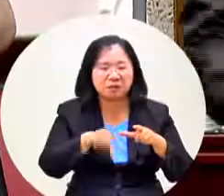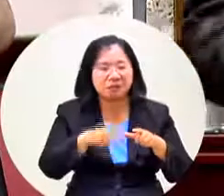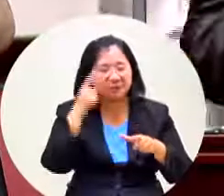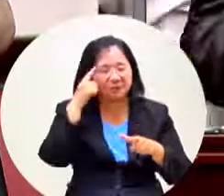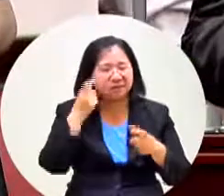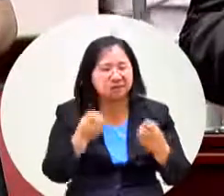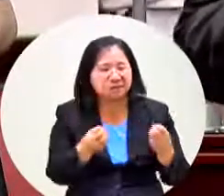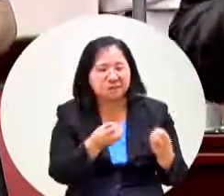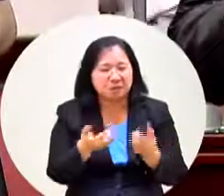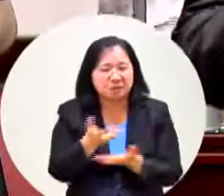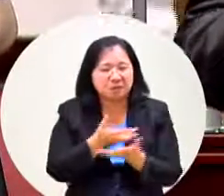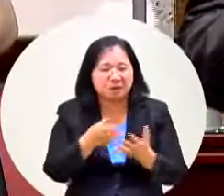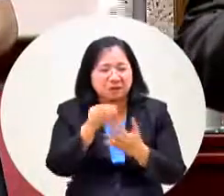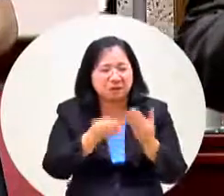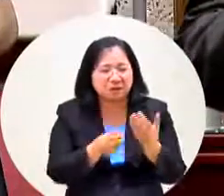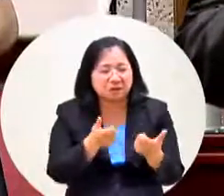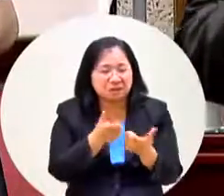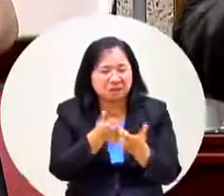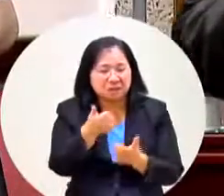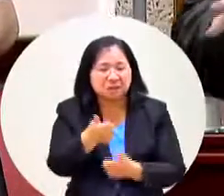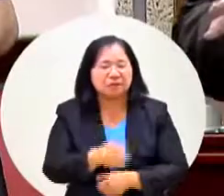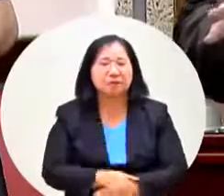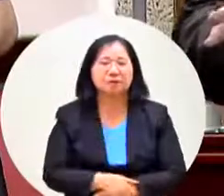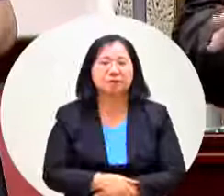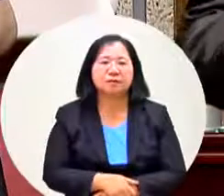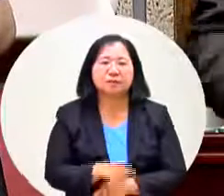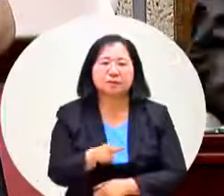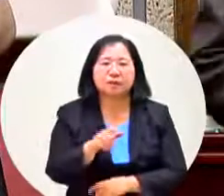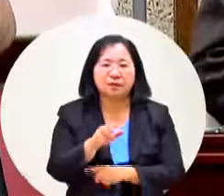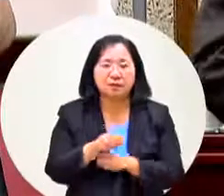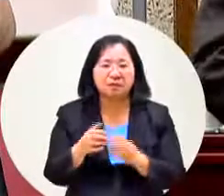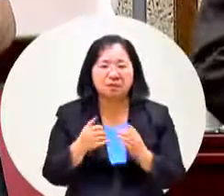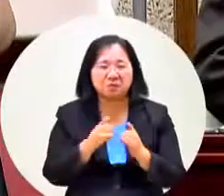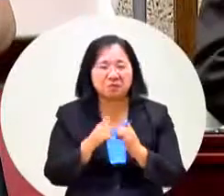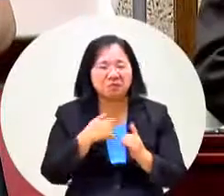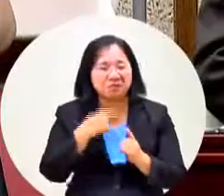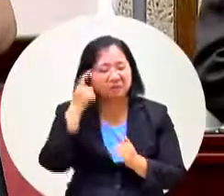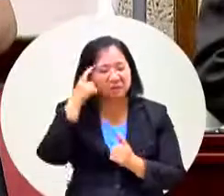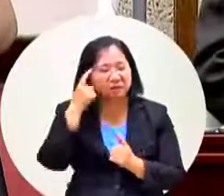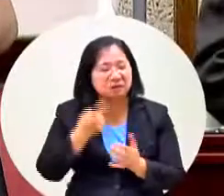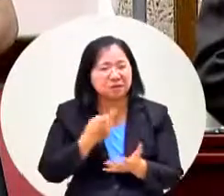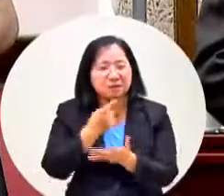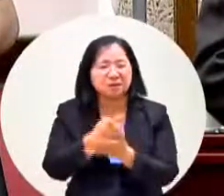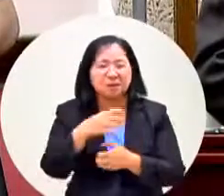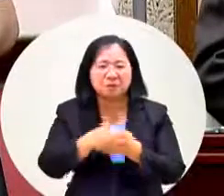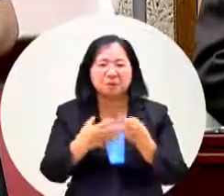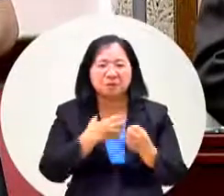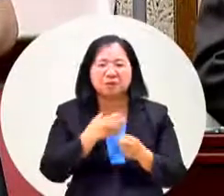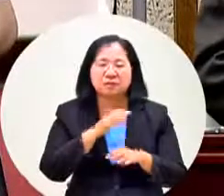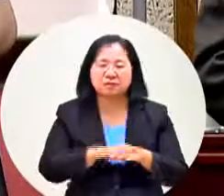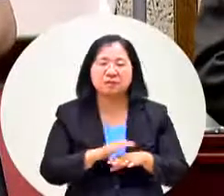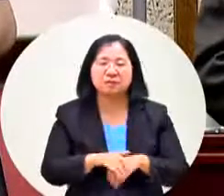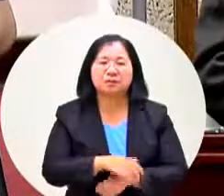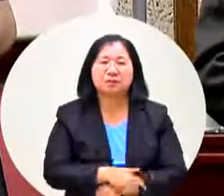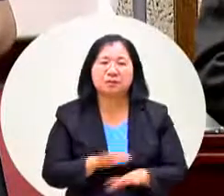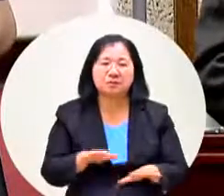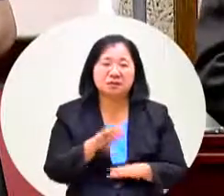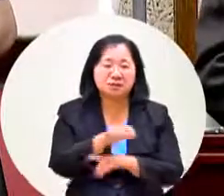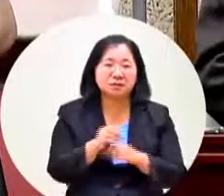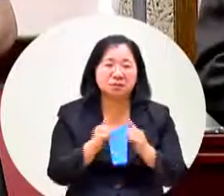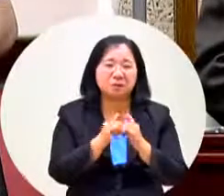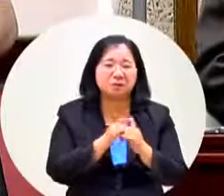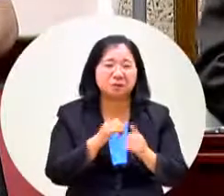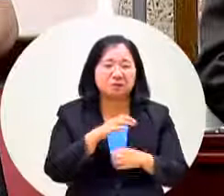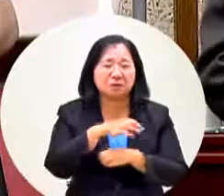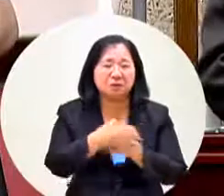啊吼有破吼，伊这部分吼伊嘛无迄个做相关的赔偿，所以这部分其实咱来各行迄个，就是说咱的这个